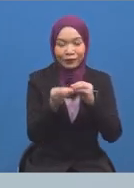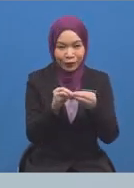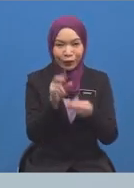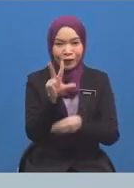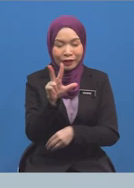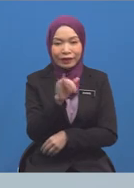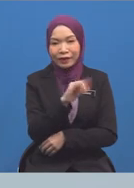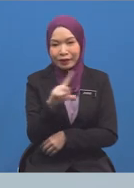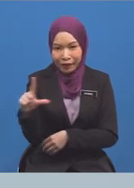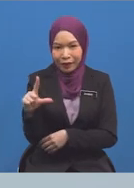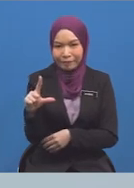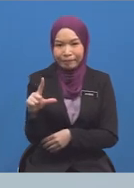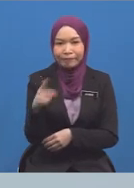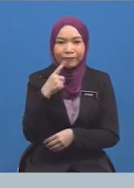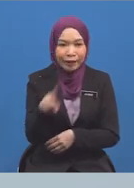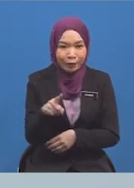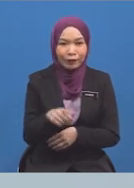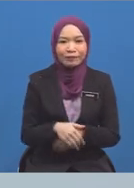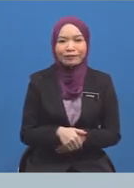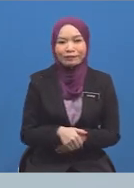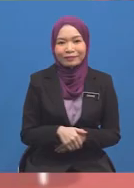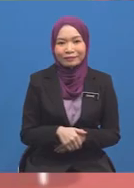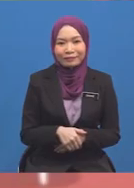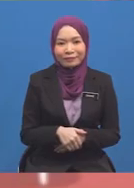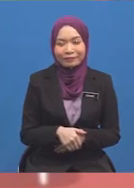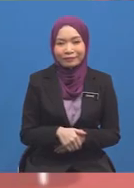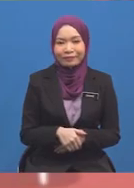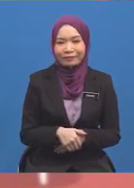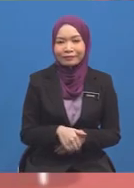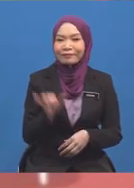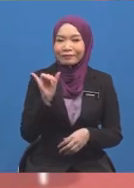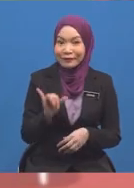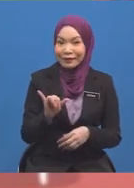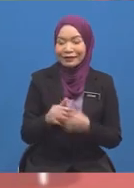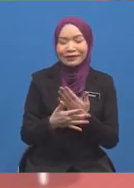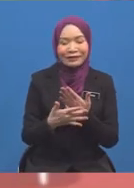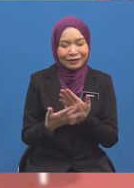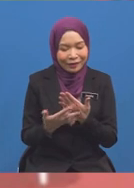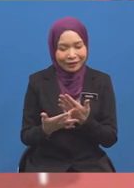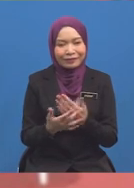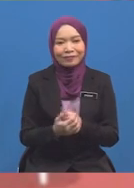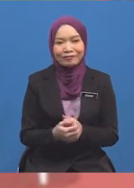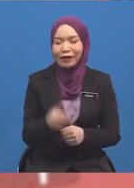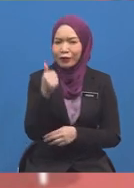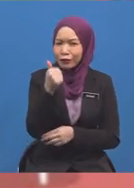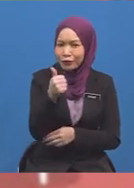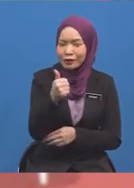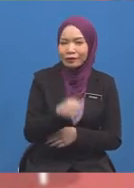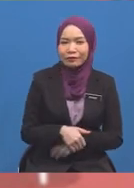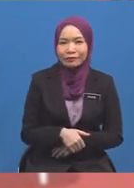merupakan menyebut ha sedangkan Pak Bos